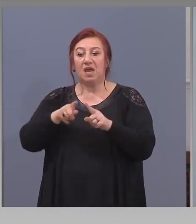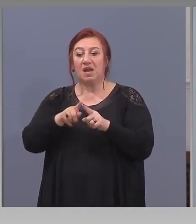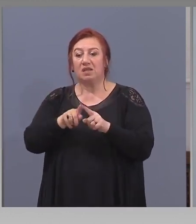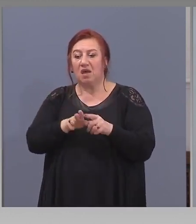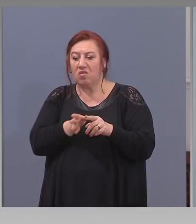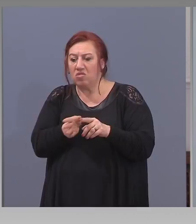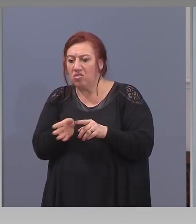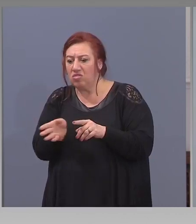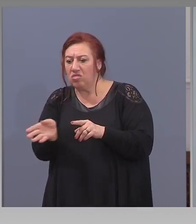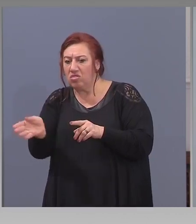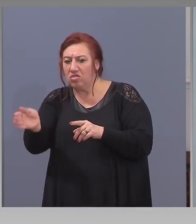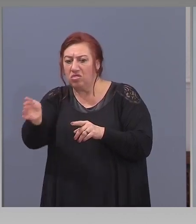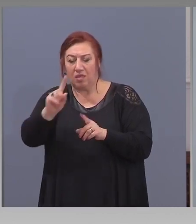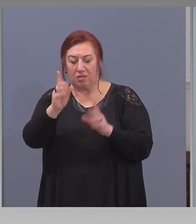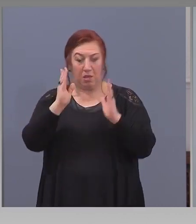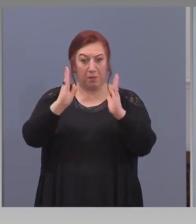който